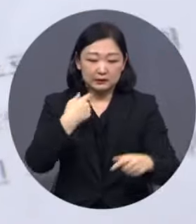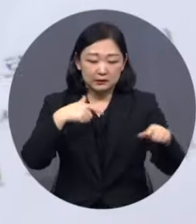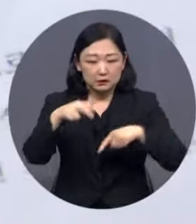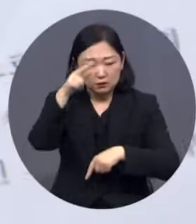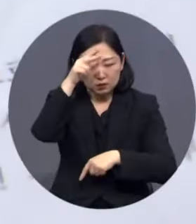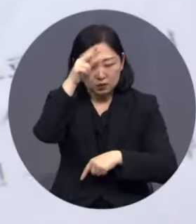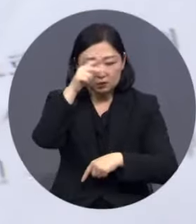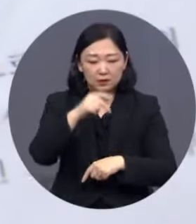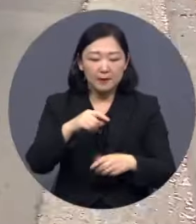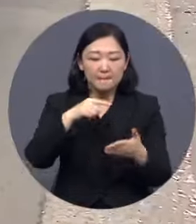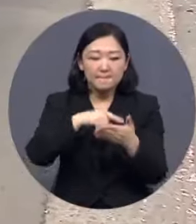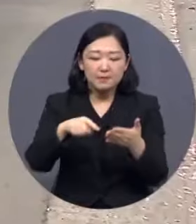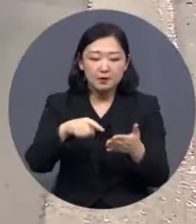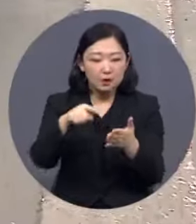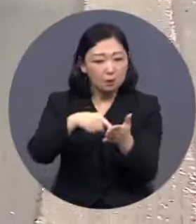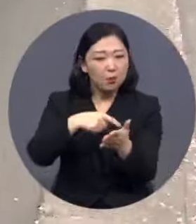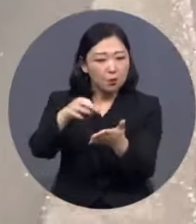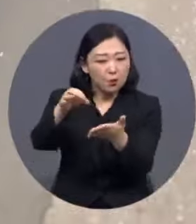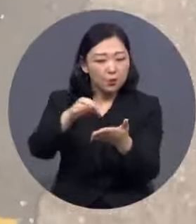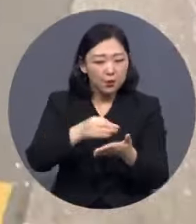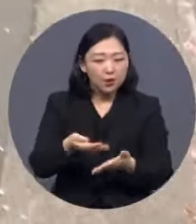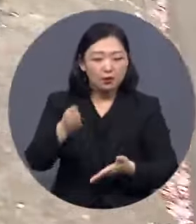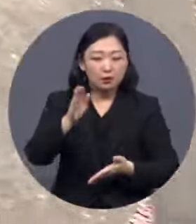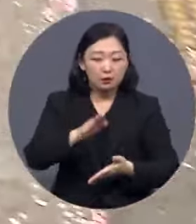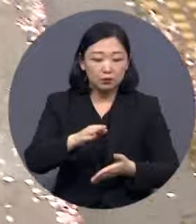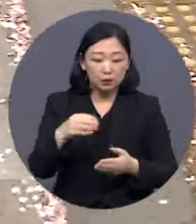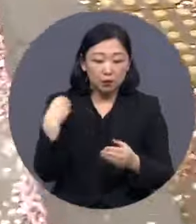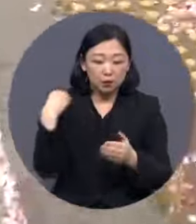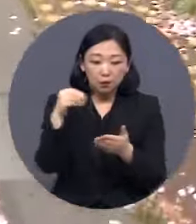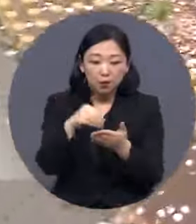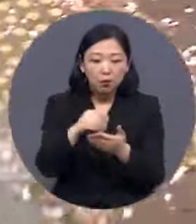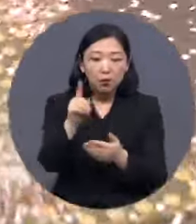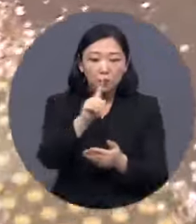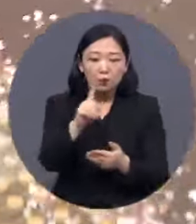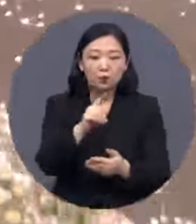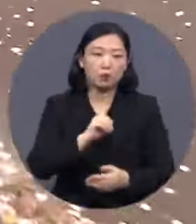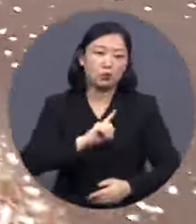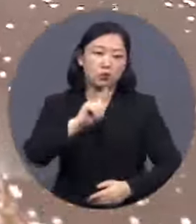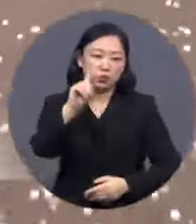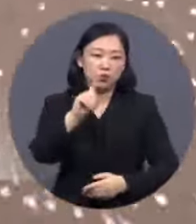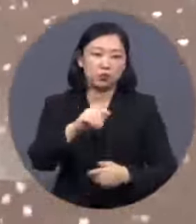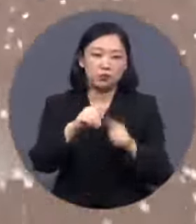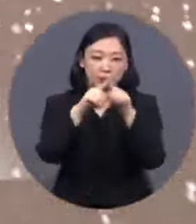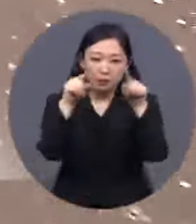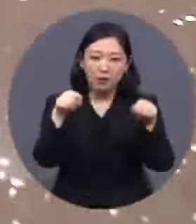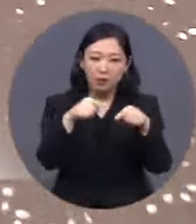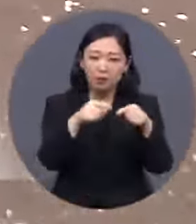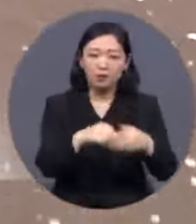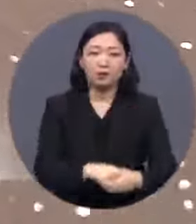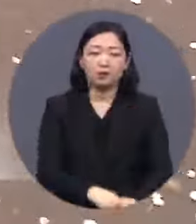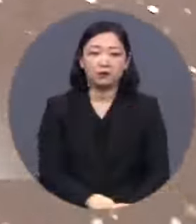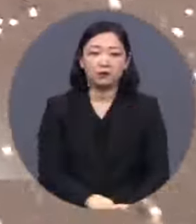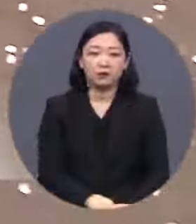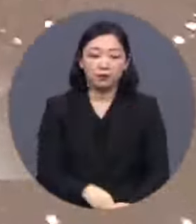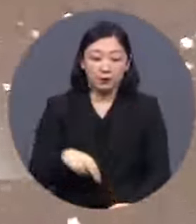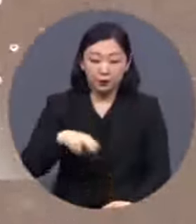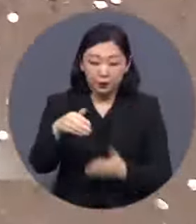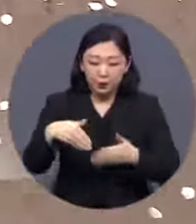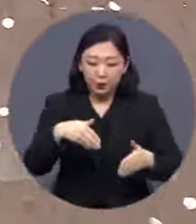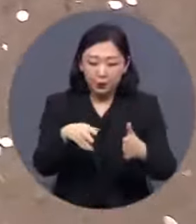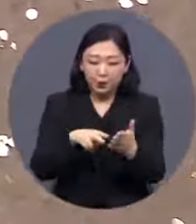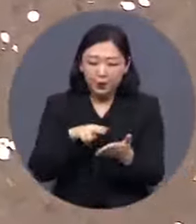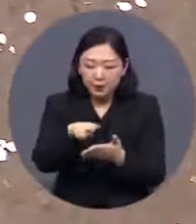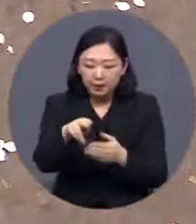건 민사소송장이었습니다. 차량이 진입할 수 없는 인도를 지났기 때문에 임 씨에게도 사고 책임이 있다는